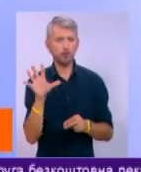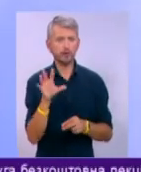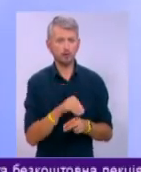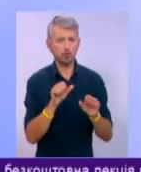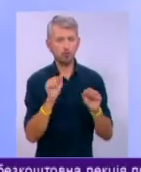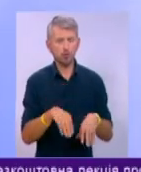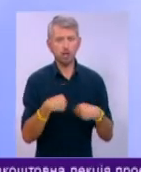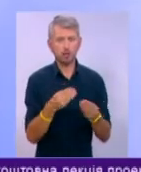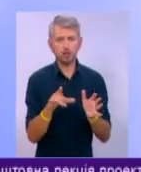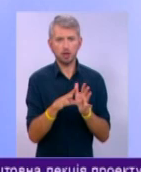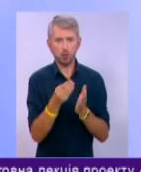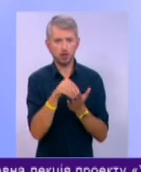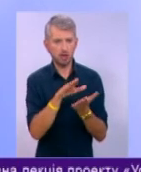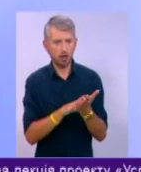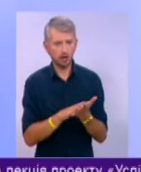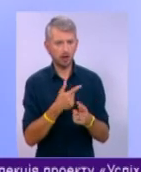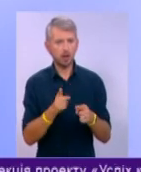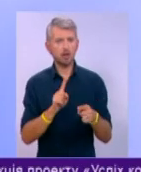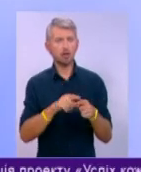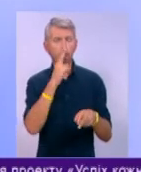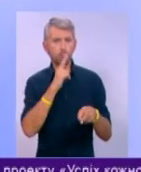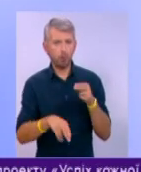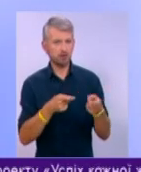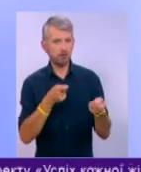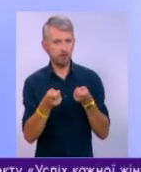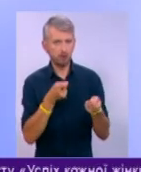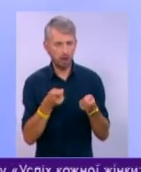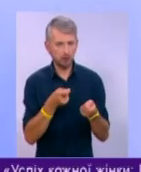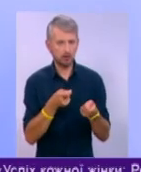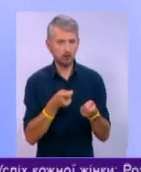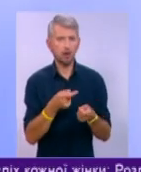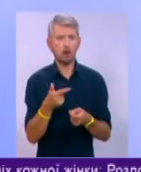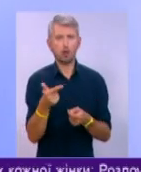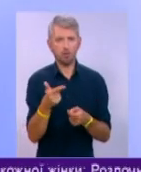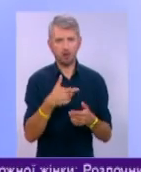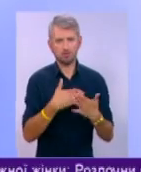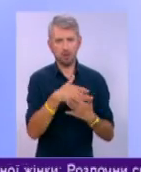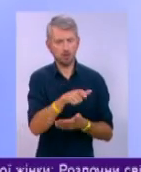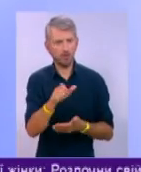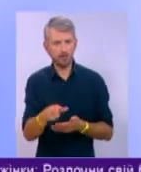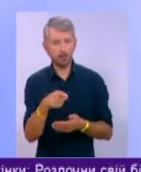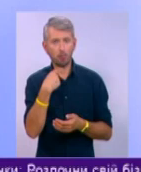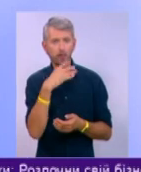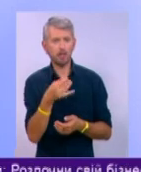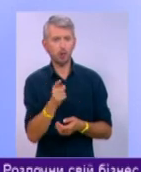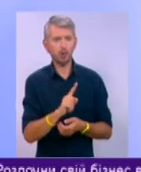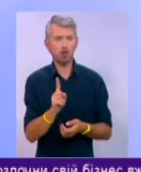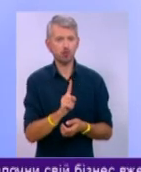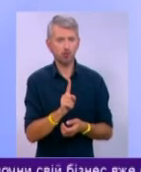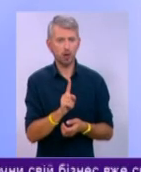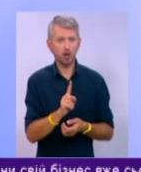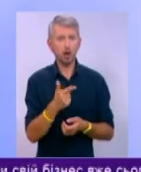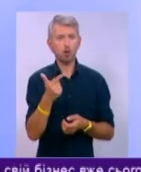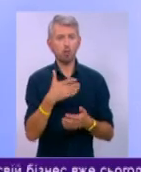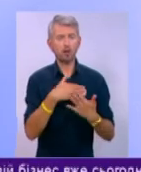можуть надавати її декларацію, але це помста влади громадським активістам. Тому йде про те, що